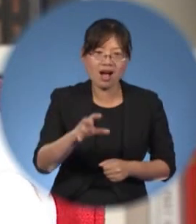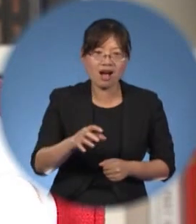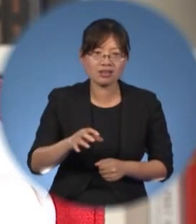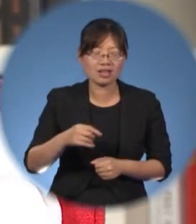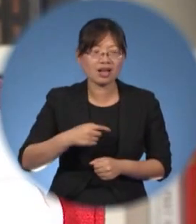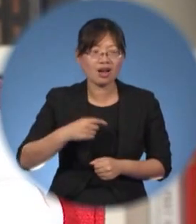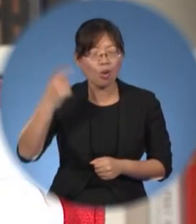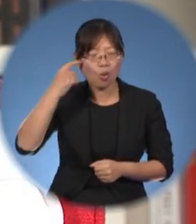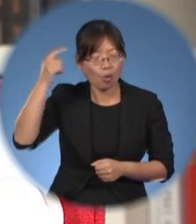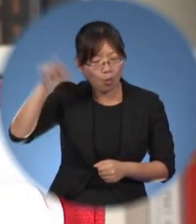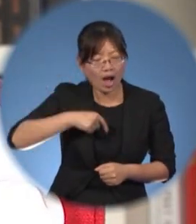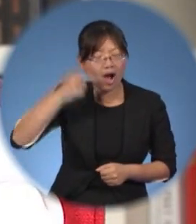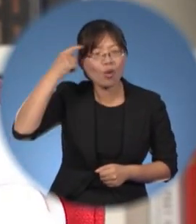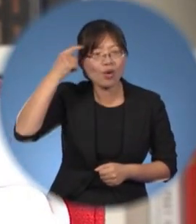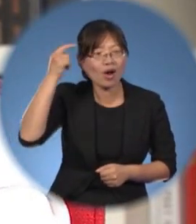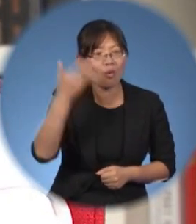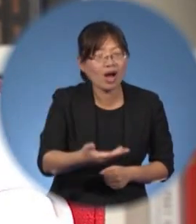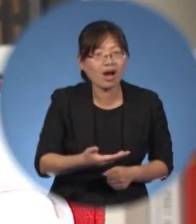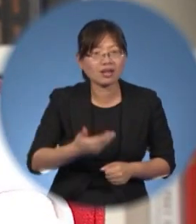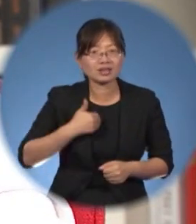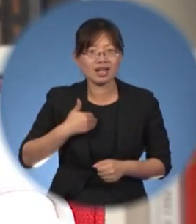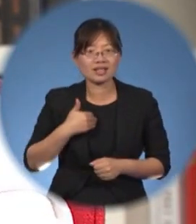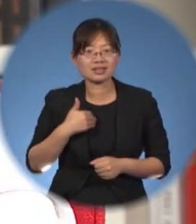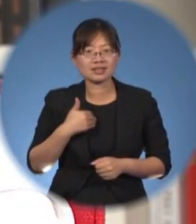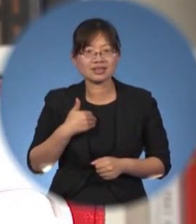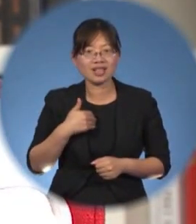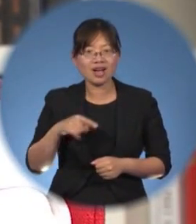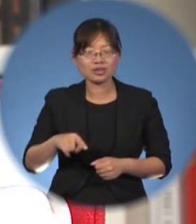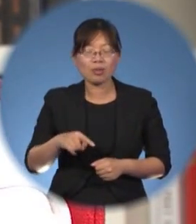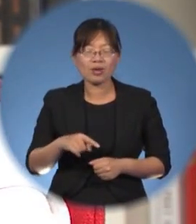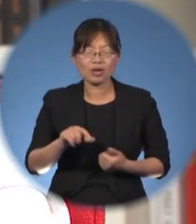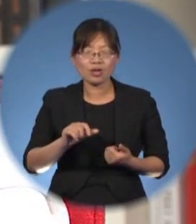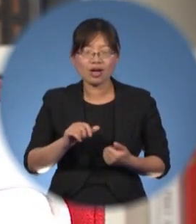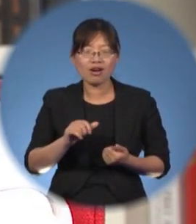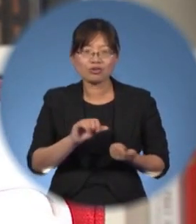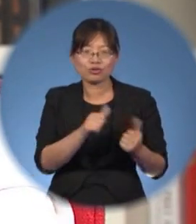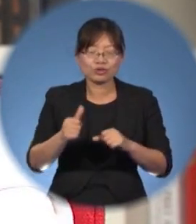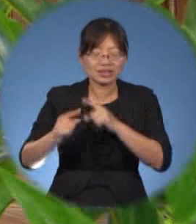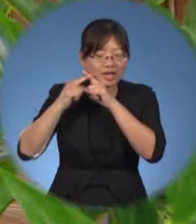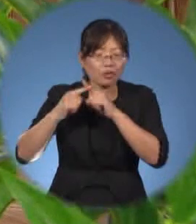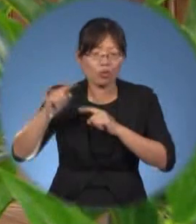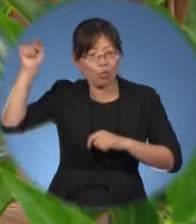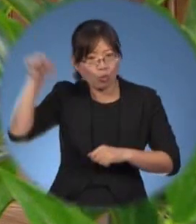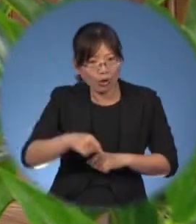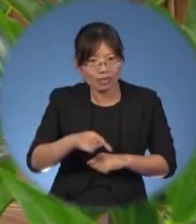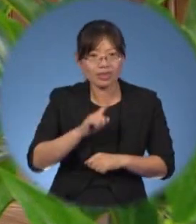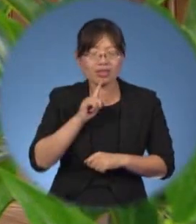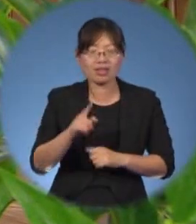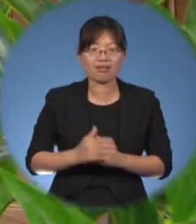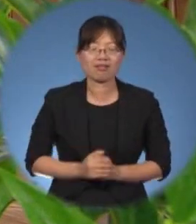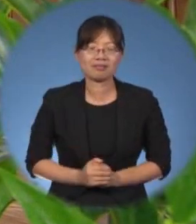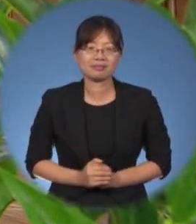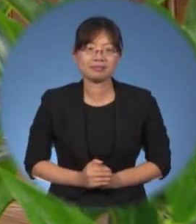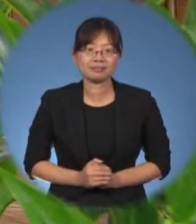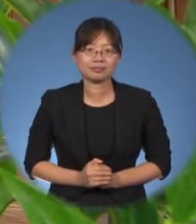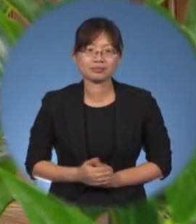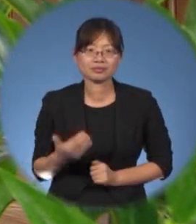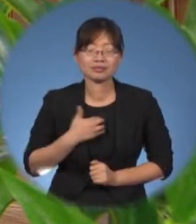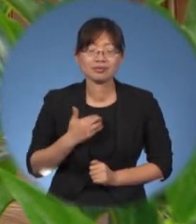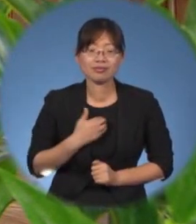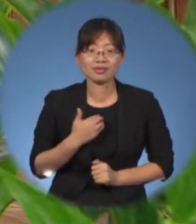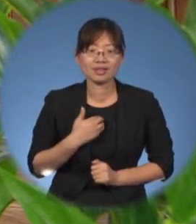여기 뭐로 왔냐? 나는 사선을 넘는 거 같이 왔다, 사실은. 어? 그런데 제가